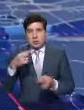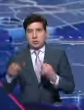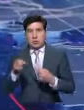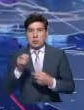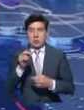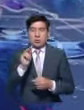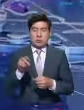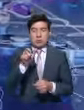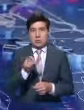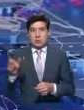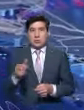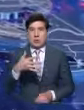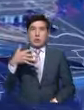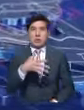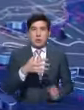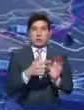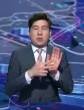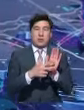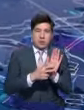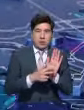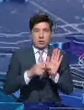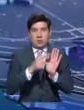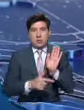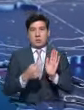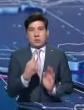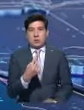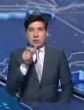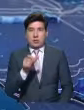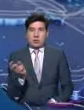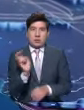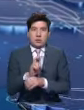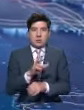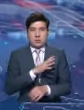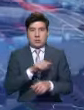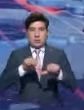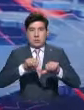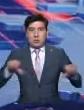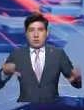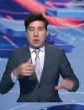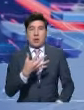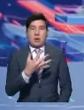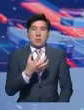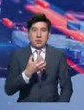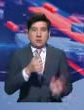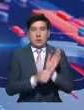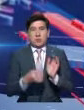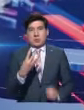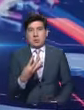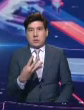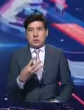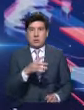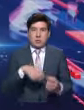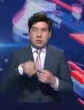салалық маман мен 595 білікті жұмысшы шекарасып келген. Сондай-ақ маусымдық жұмыстарға 564 корпоративтік ауыс түйіс